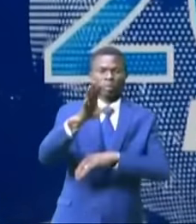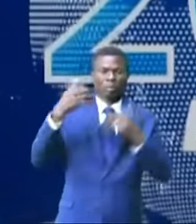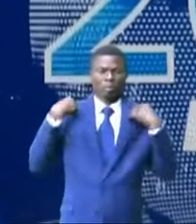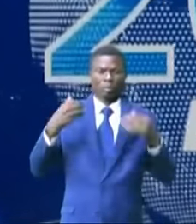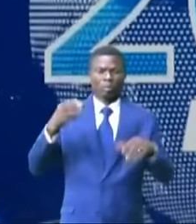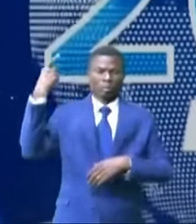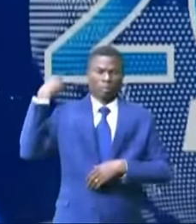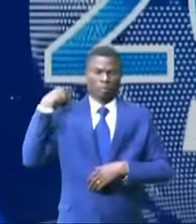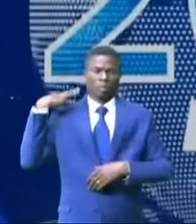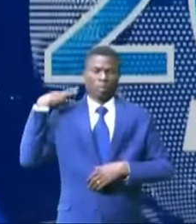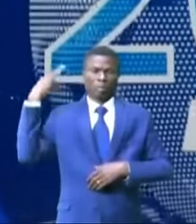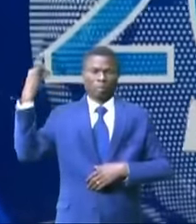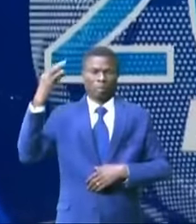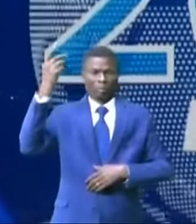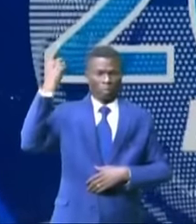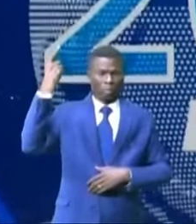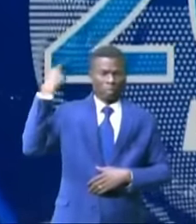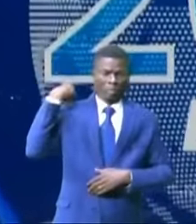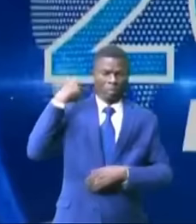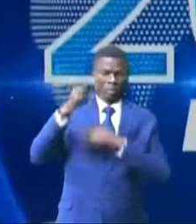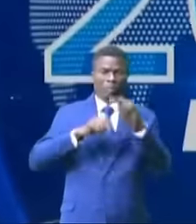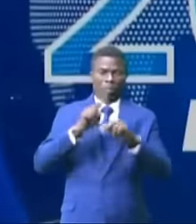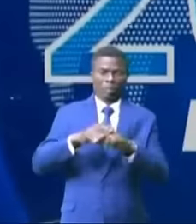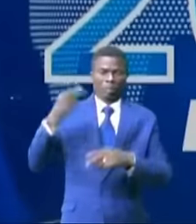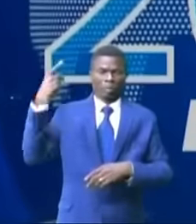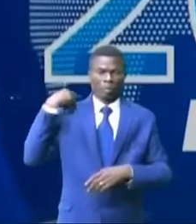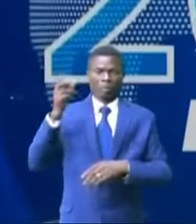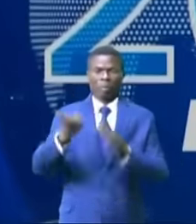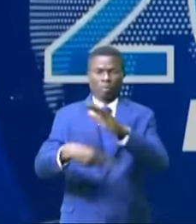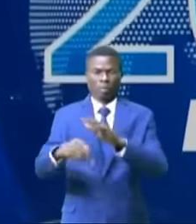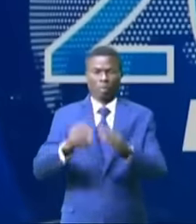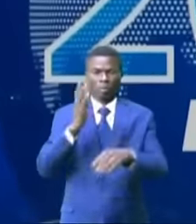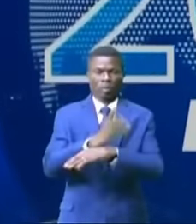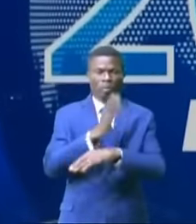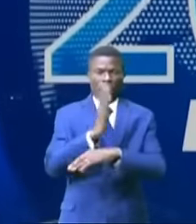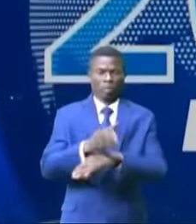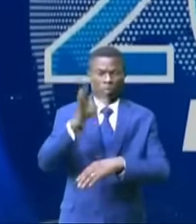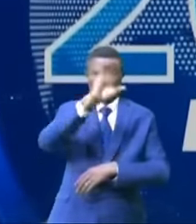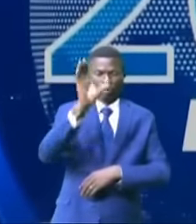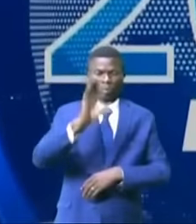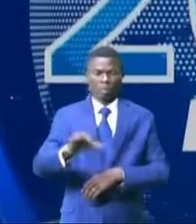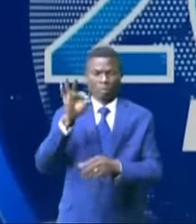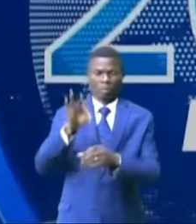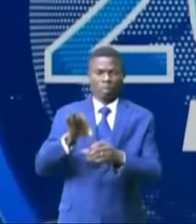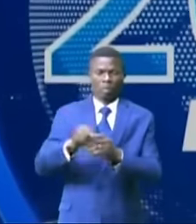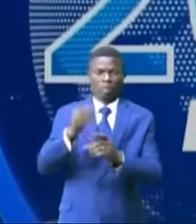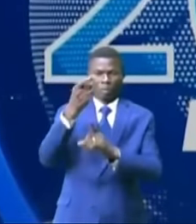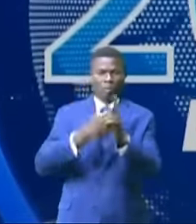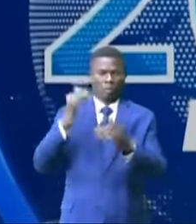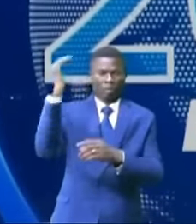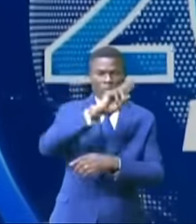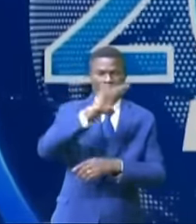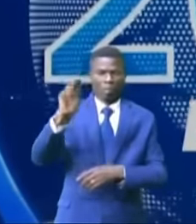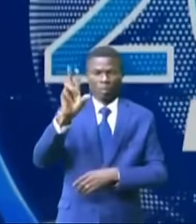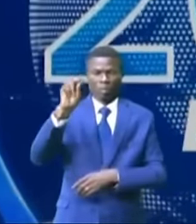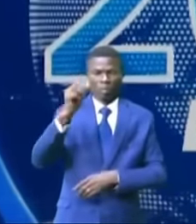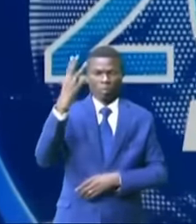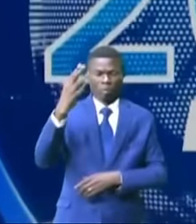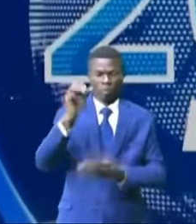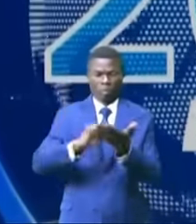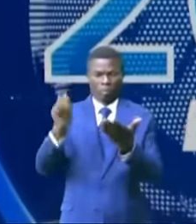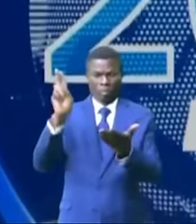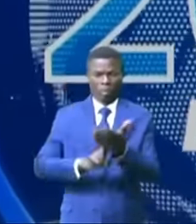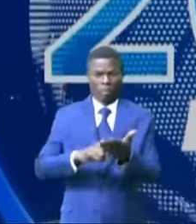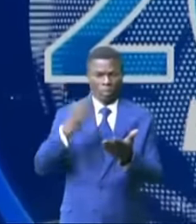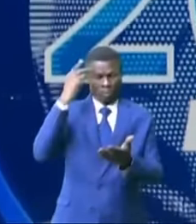notables, candidats, députés nationaux, provinciaux, conseillers municipaux aux élections de décembre 2023. Faite à